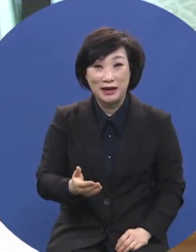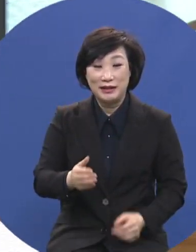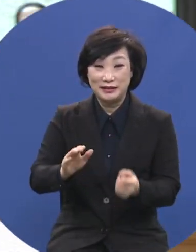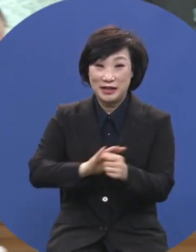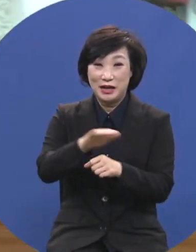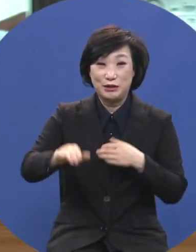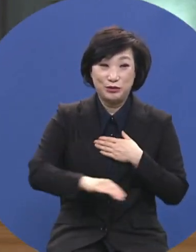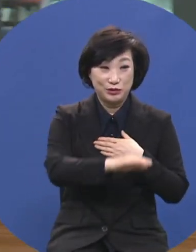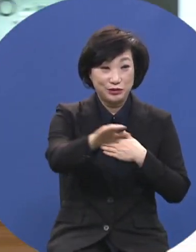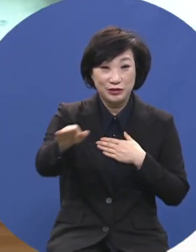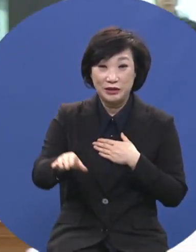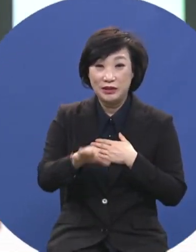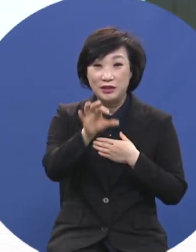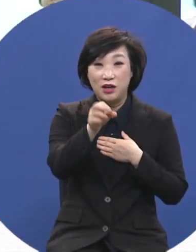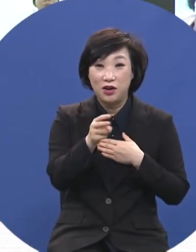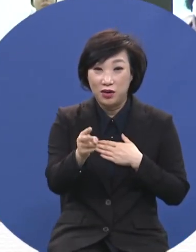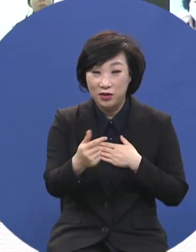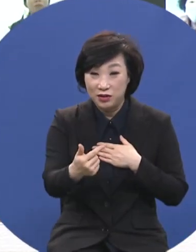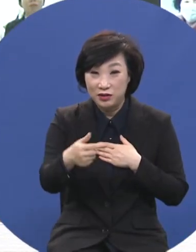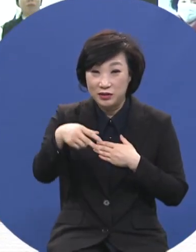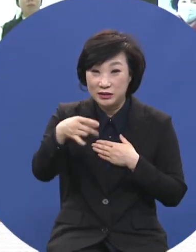사랑하는 연세 가족이요,